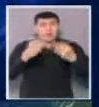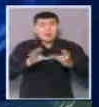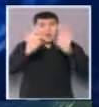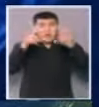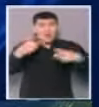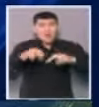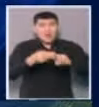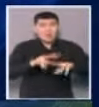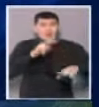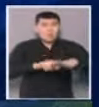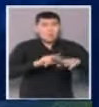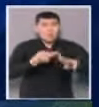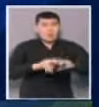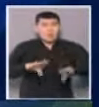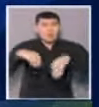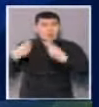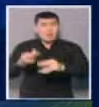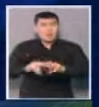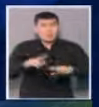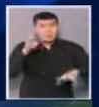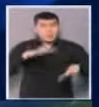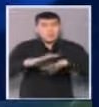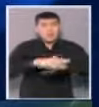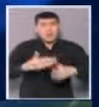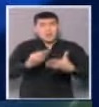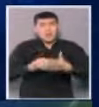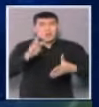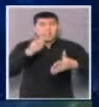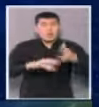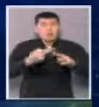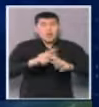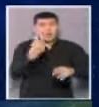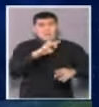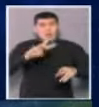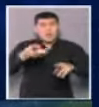Амангелді кооперативіне тапсырылды. Мемлекетке келген залал көлемі